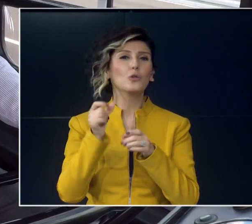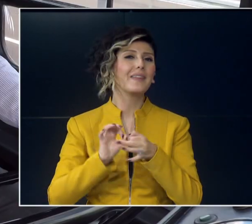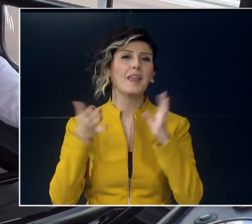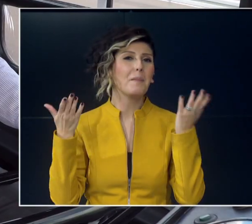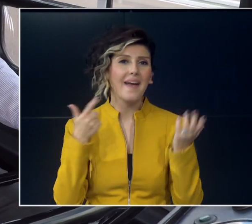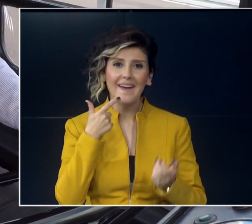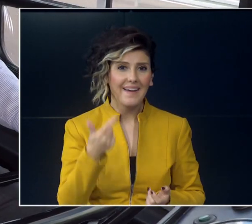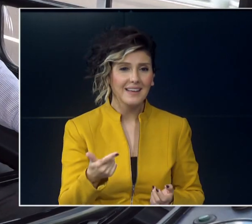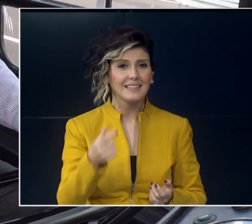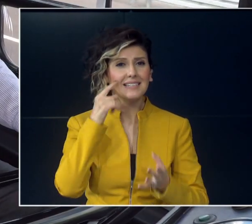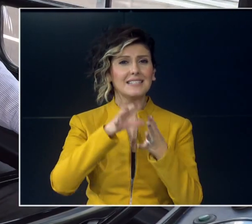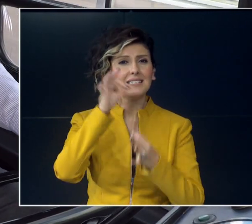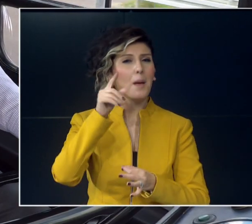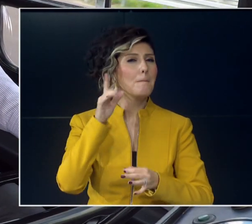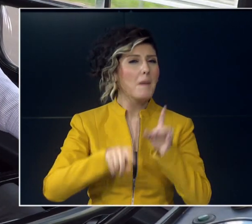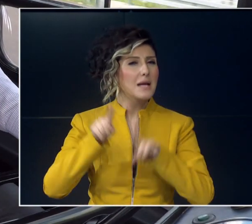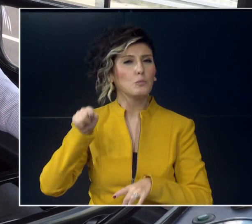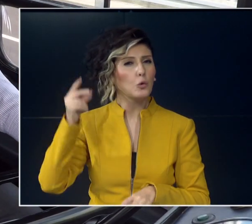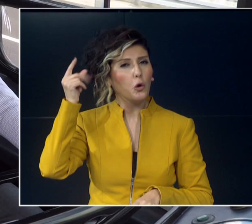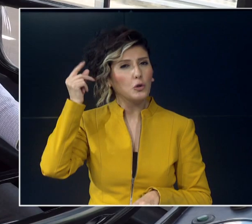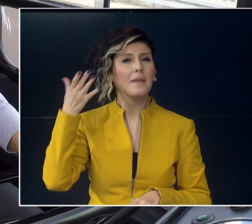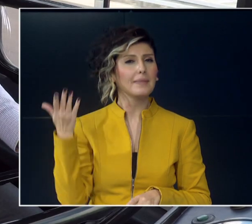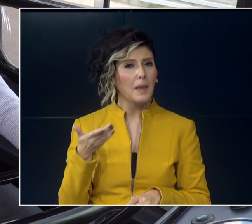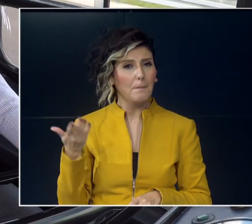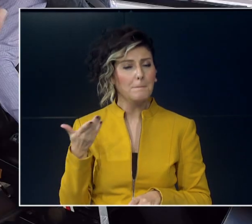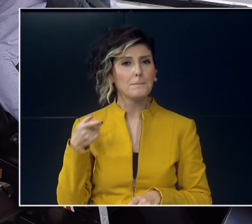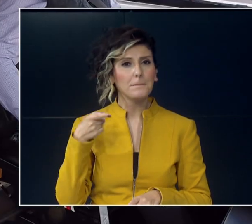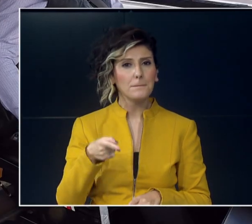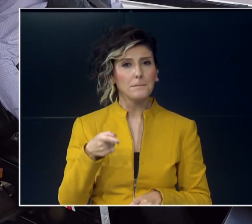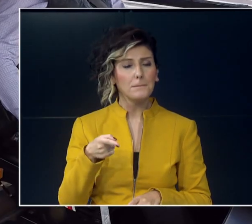ya. Yani. İnsanlar bazen bunu unutuyorlar. Yani tamam birisi bir